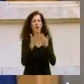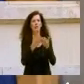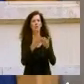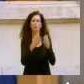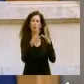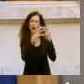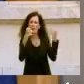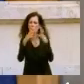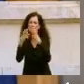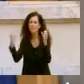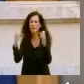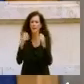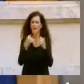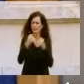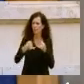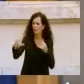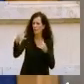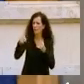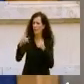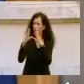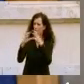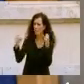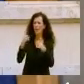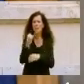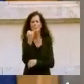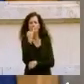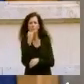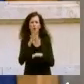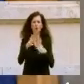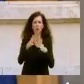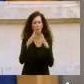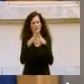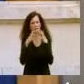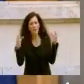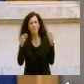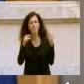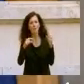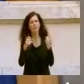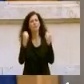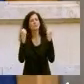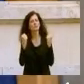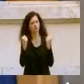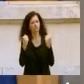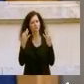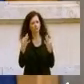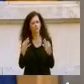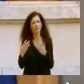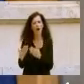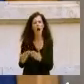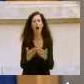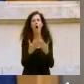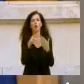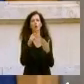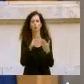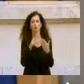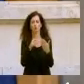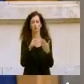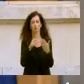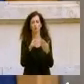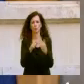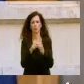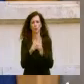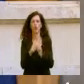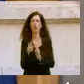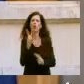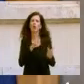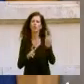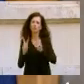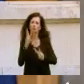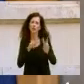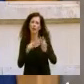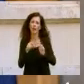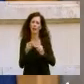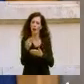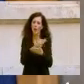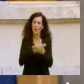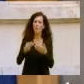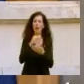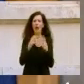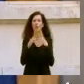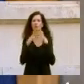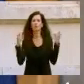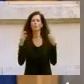nostre soprattutto piccole e medie imprese consolidarle dobbiamo rendere strutturali ad esempio nel piano industriale